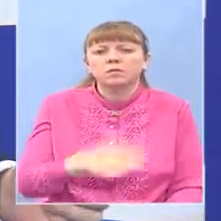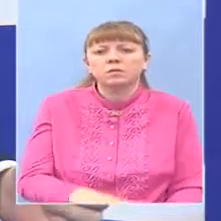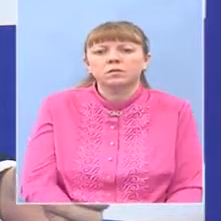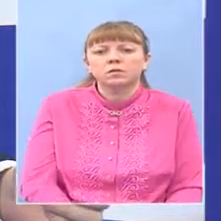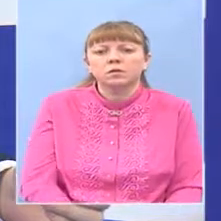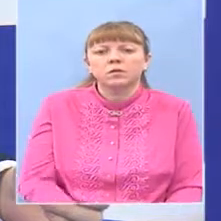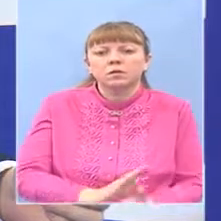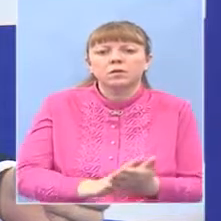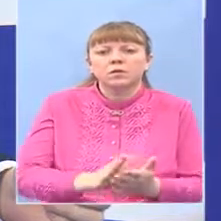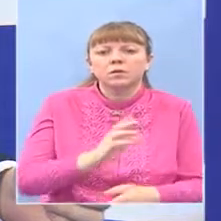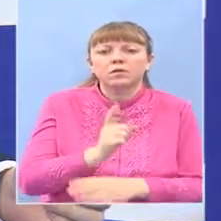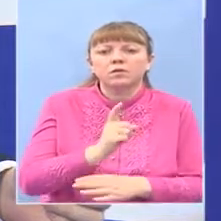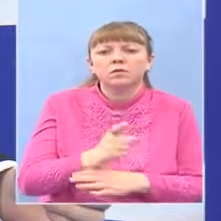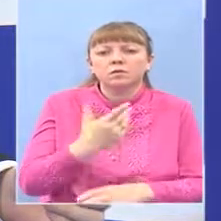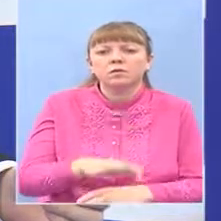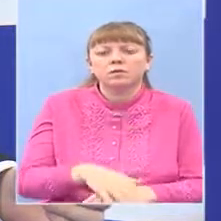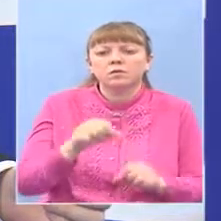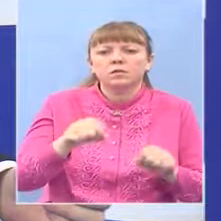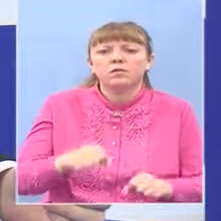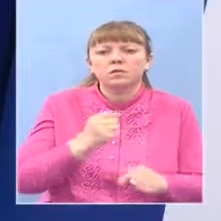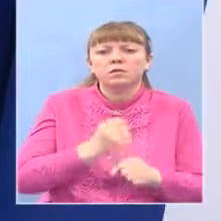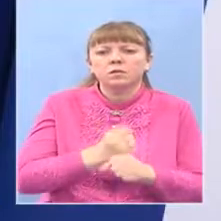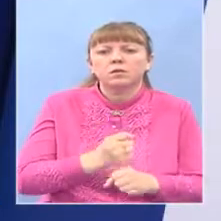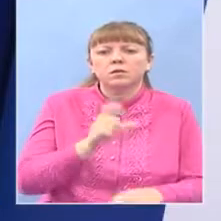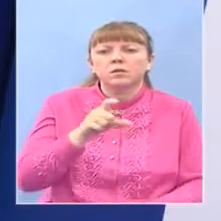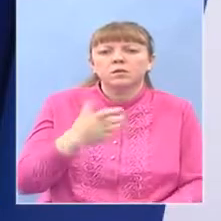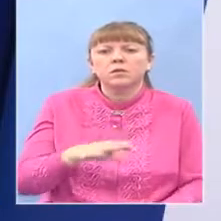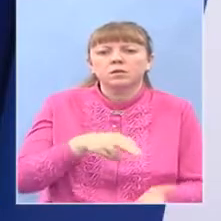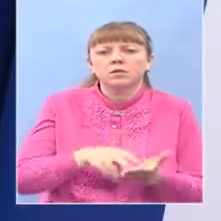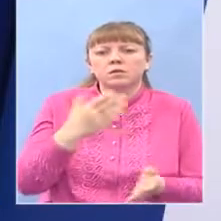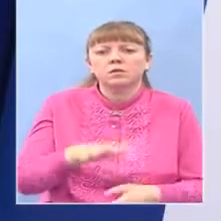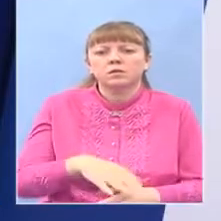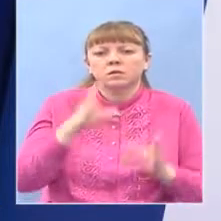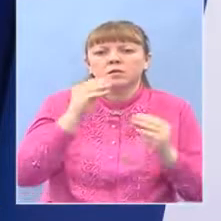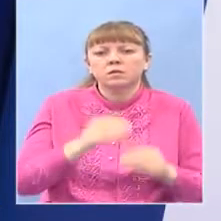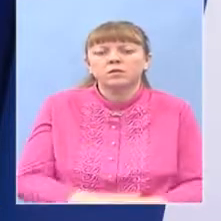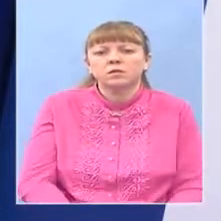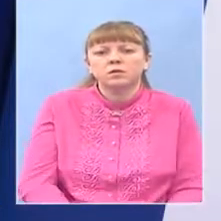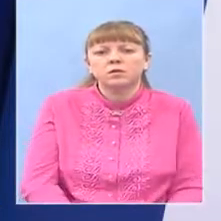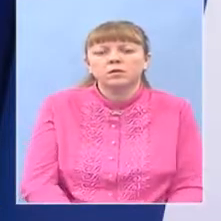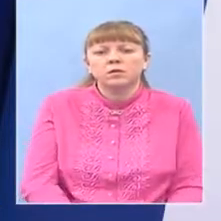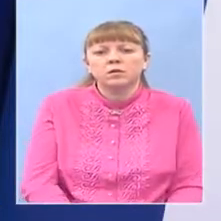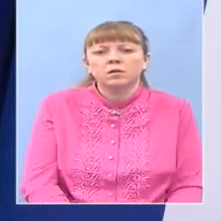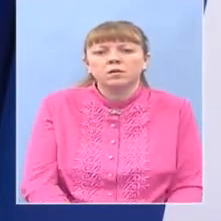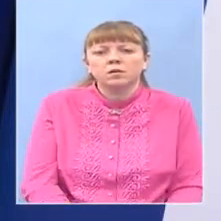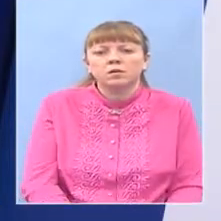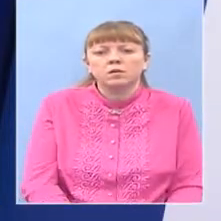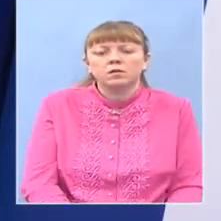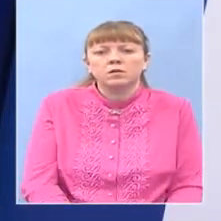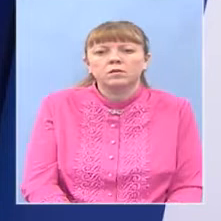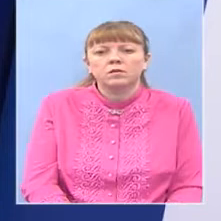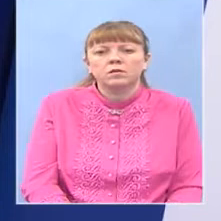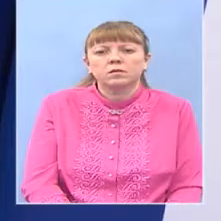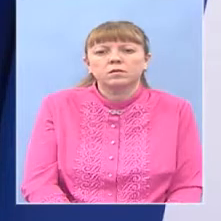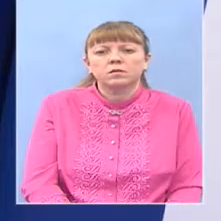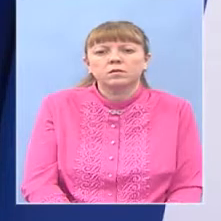расчистили родники, там забили колодец, жители туда ходили прям вечерами. Я сейчас точно население, угу. населенный угу. пункт не помню,